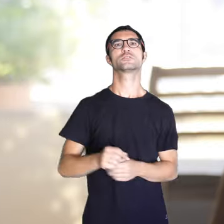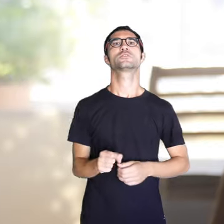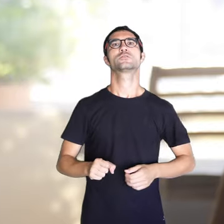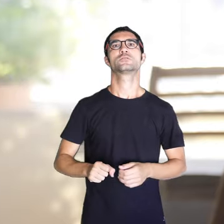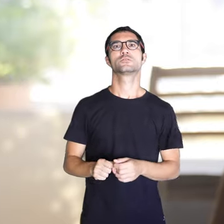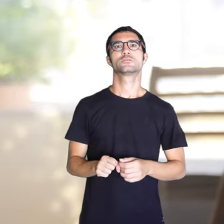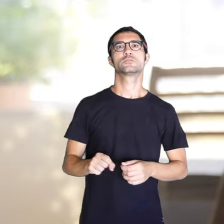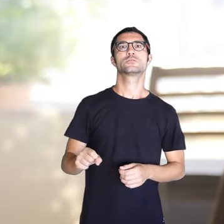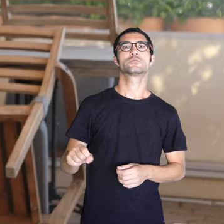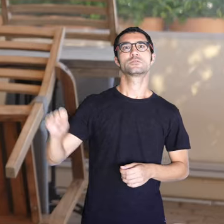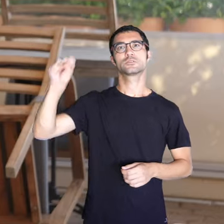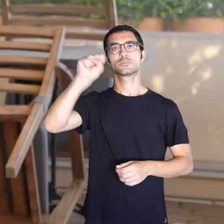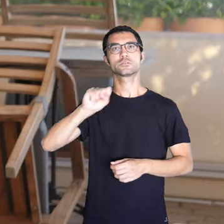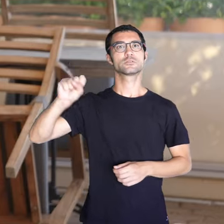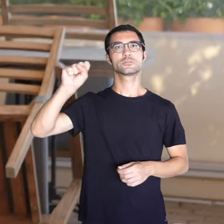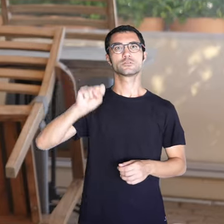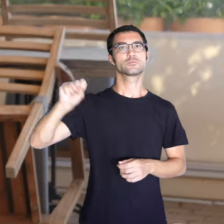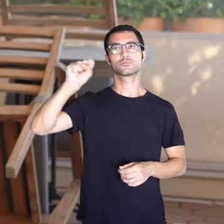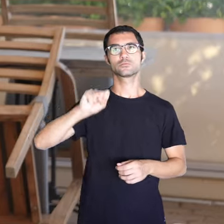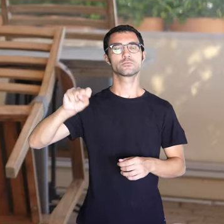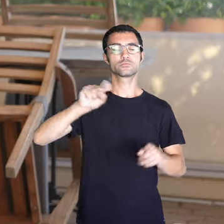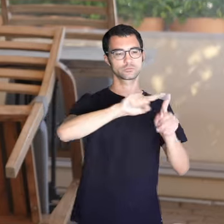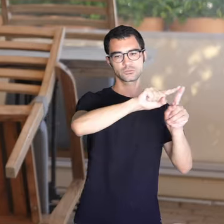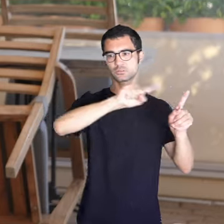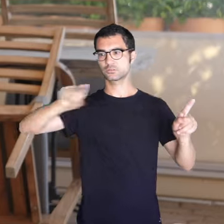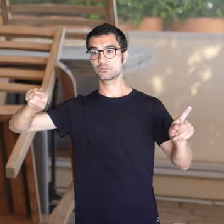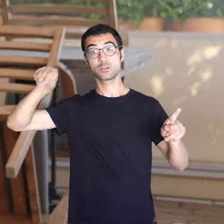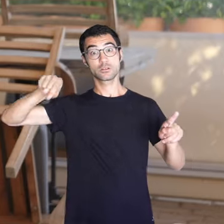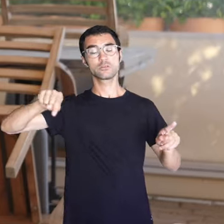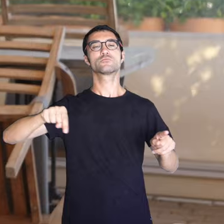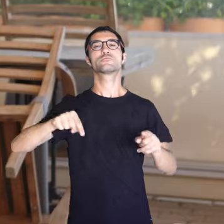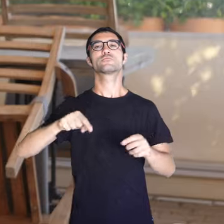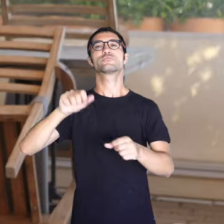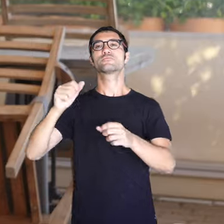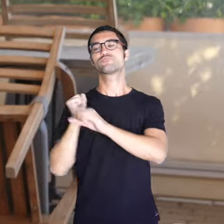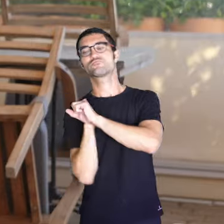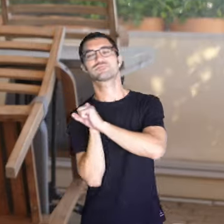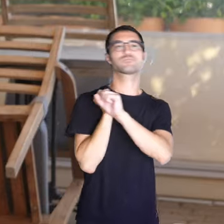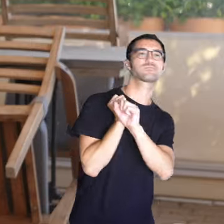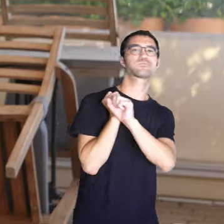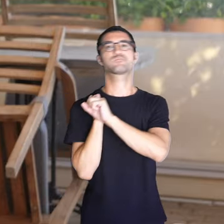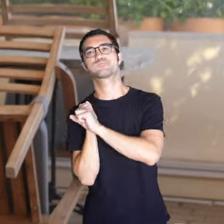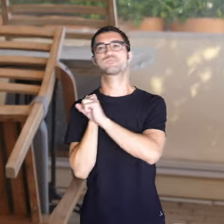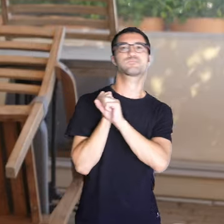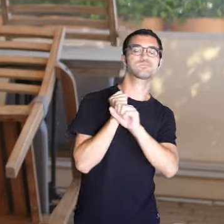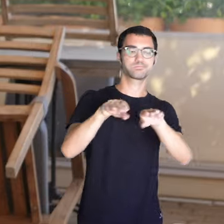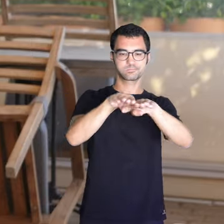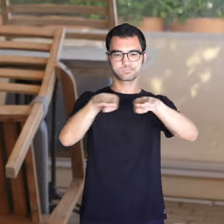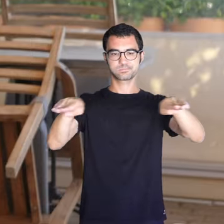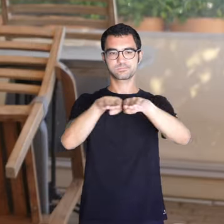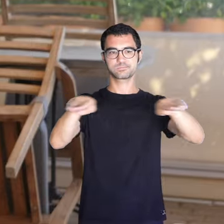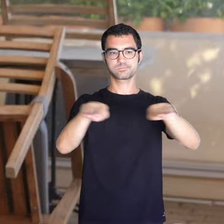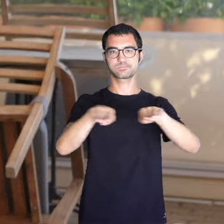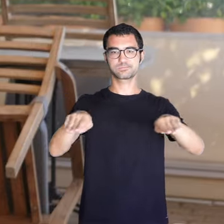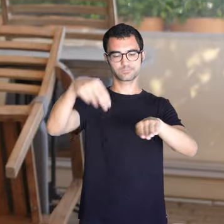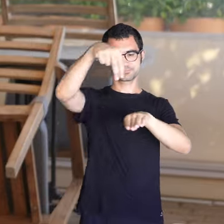la barca de multa i després veníem aquí i es remaven els pals. Taulons, fèiem taulons i els